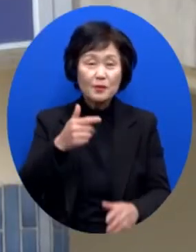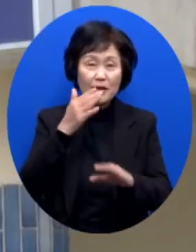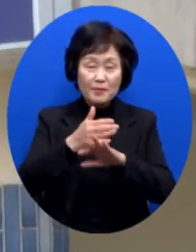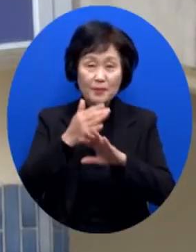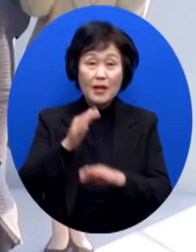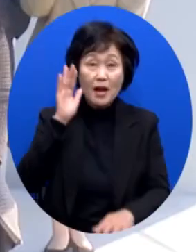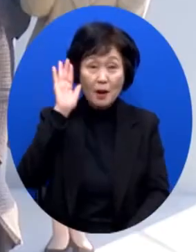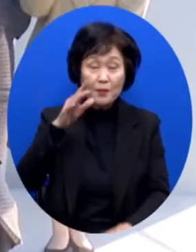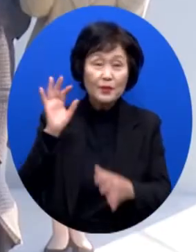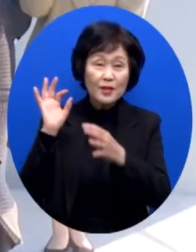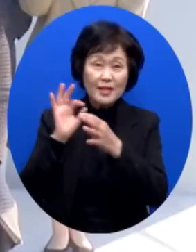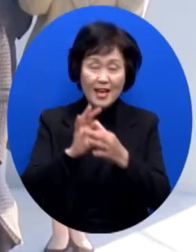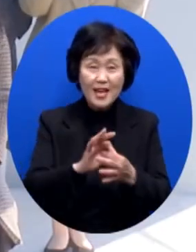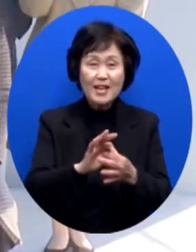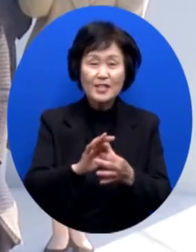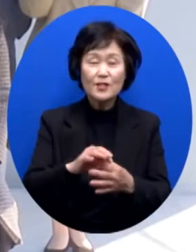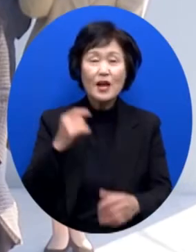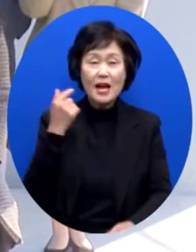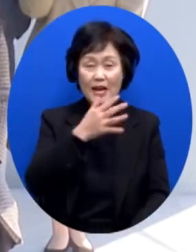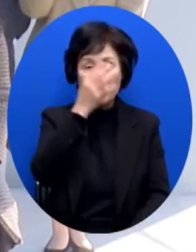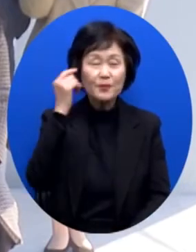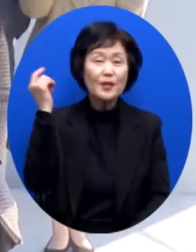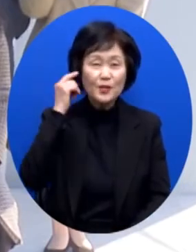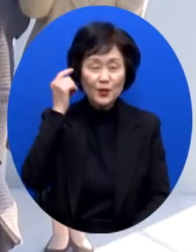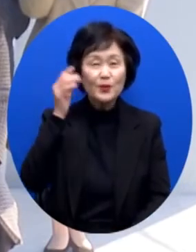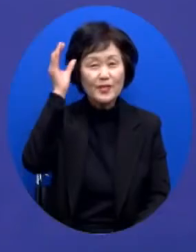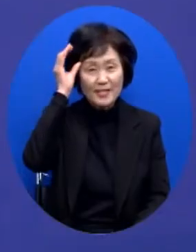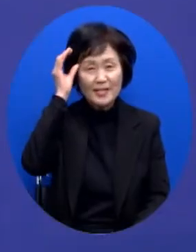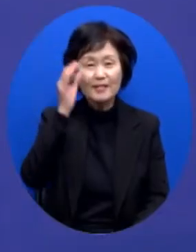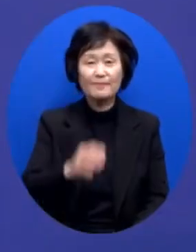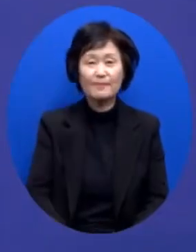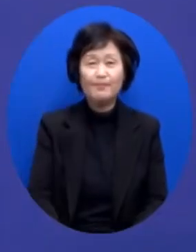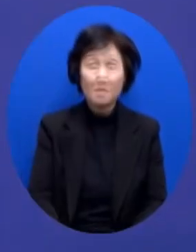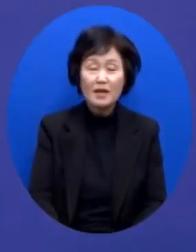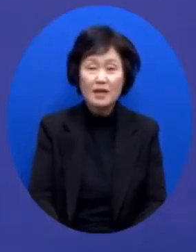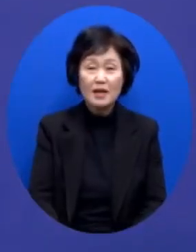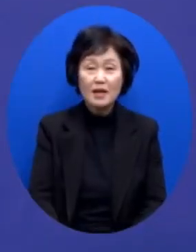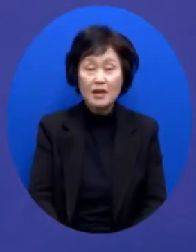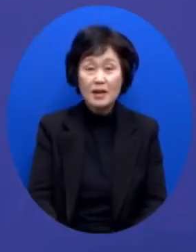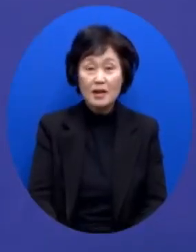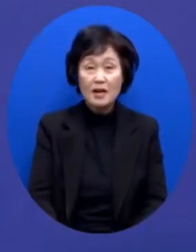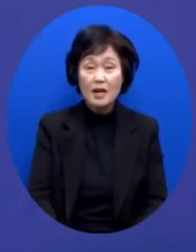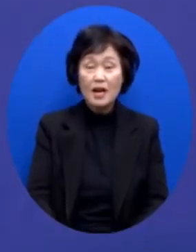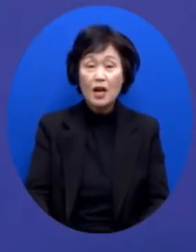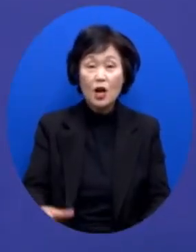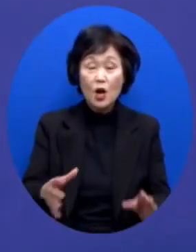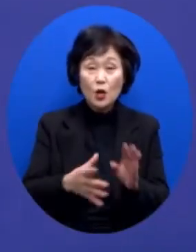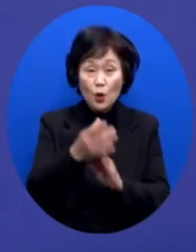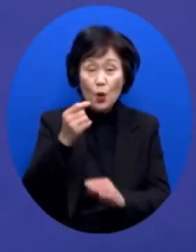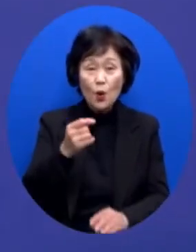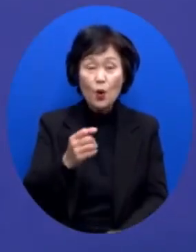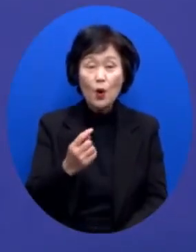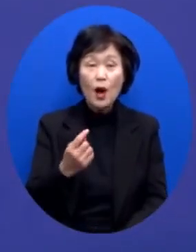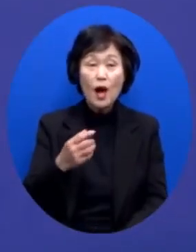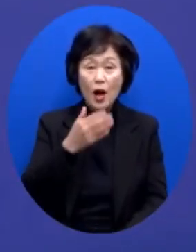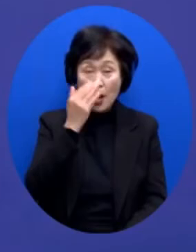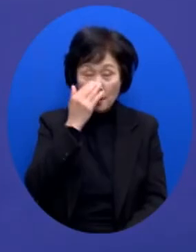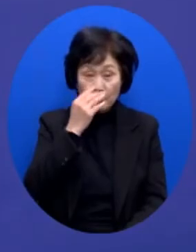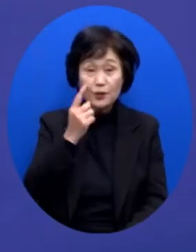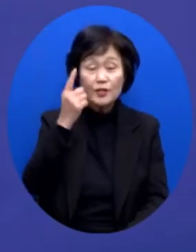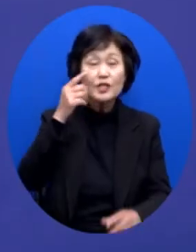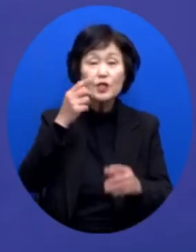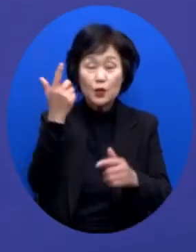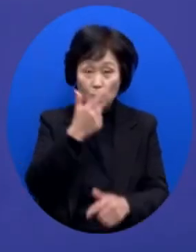기대합니다 cts 윤학 짱입니다 대한 예수교 장로회 통합 순천 노벨과 목회 전략 세미나를